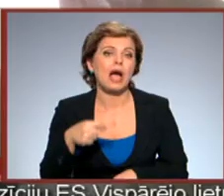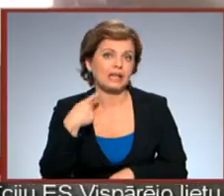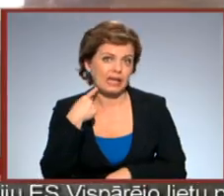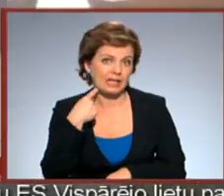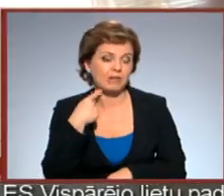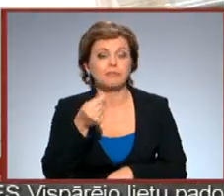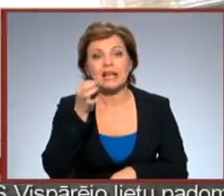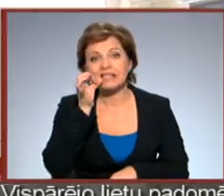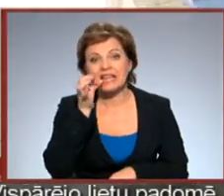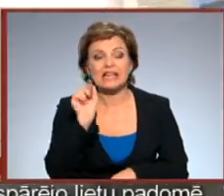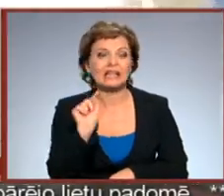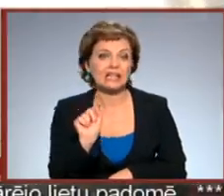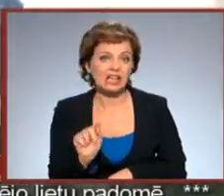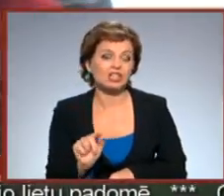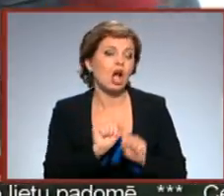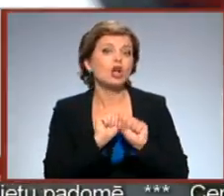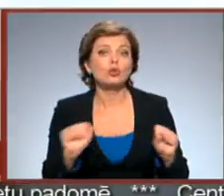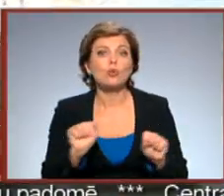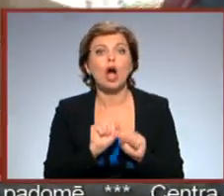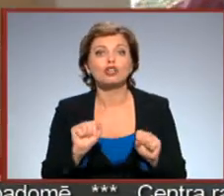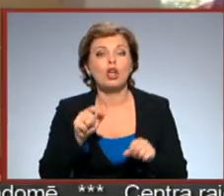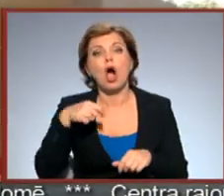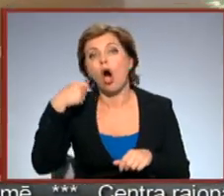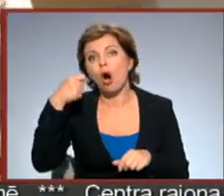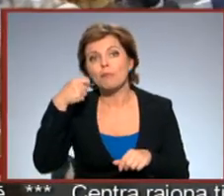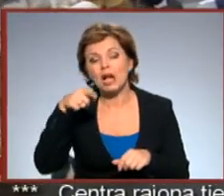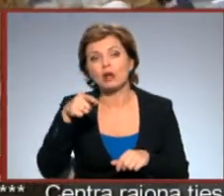zirnītes. Droši. Operatoram